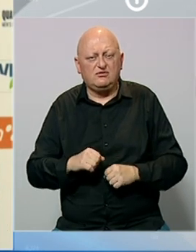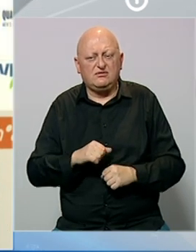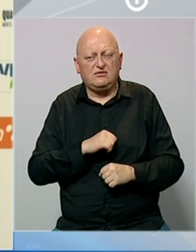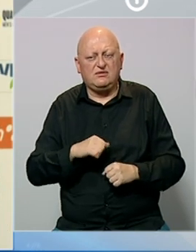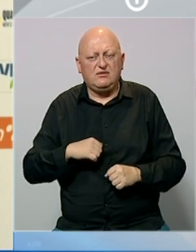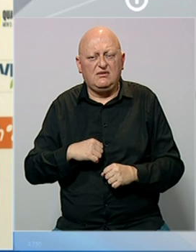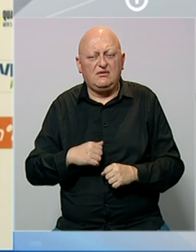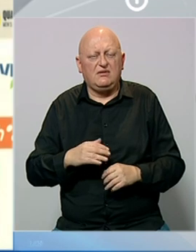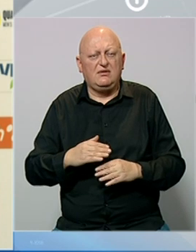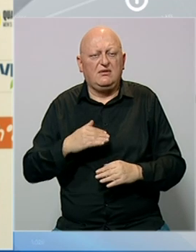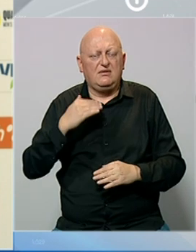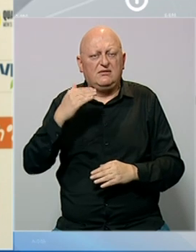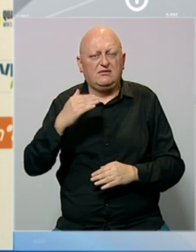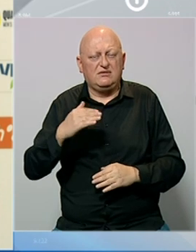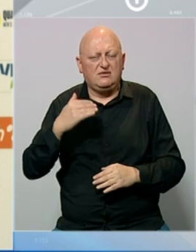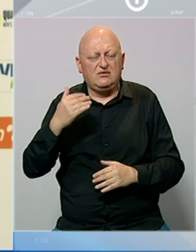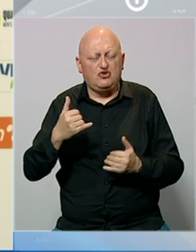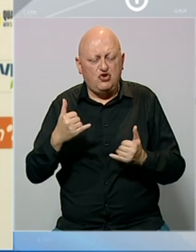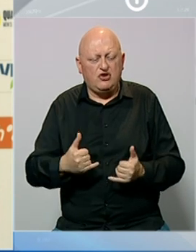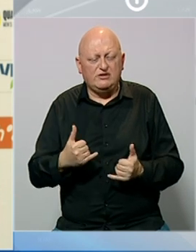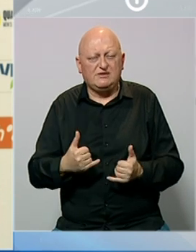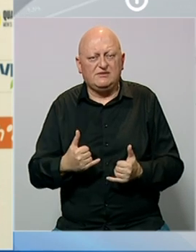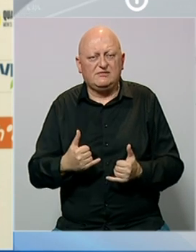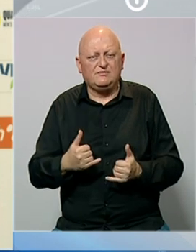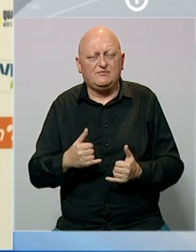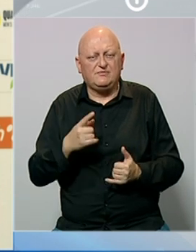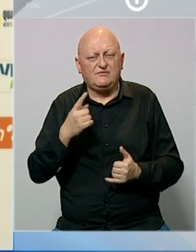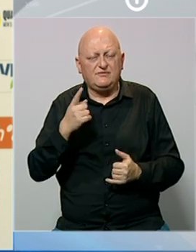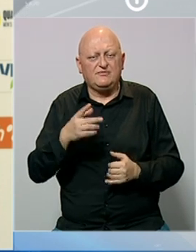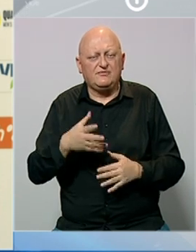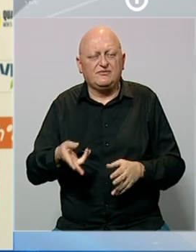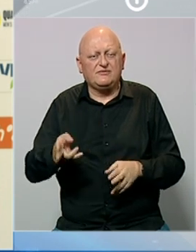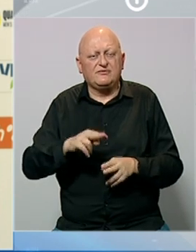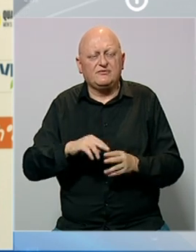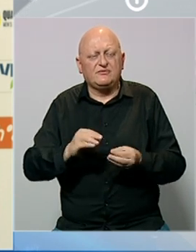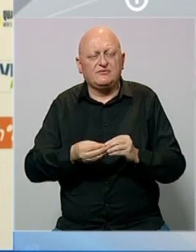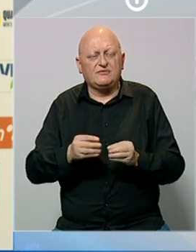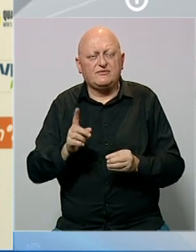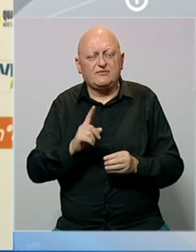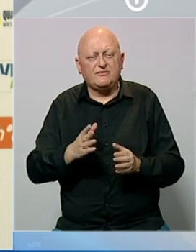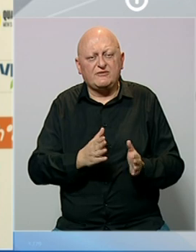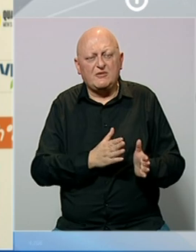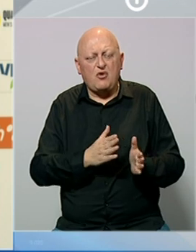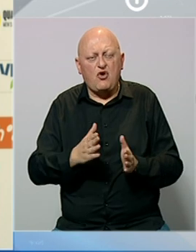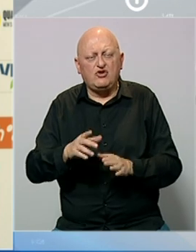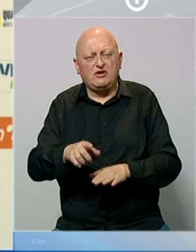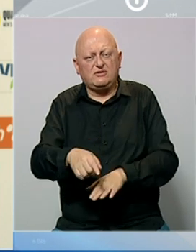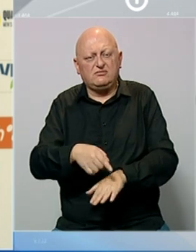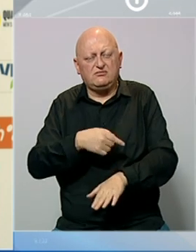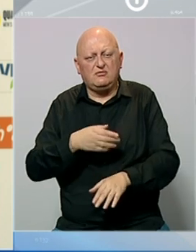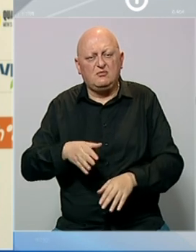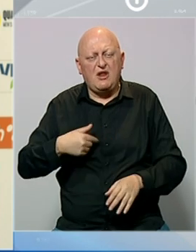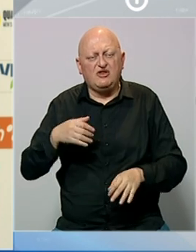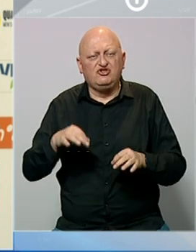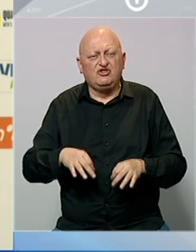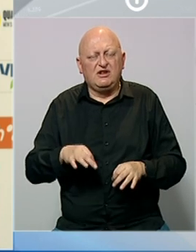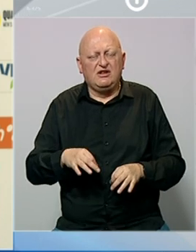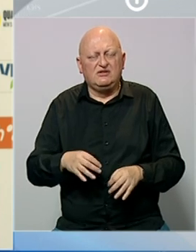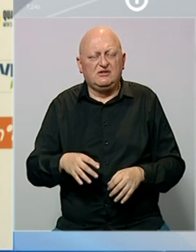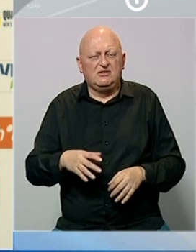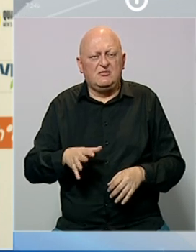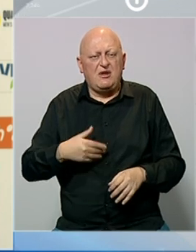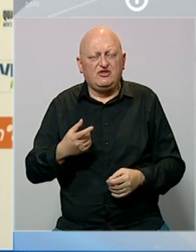će biti na razini više. Do sada je, mislim, to je najveći problem što nemamo taj kontinuitet. Nemamo kontinuitet mlađih igrača, odnosno